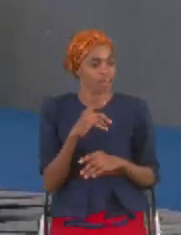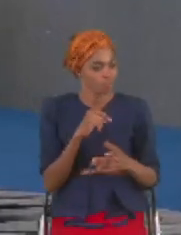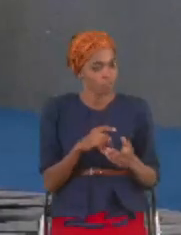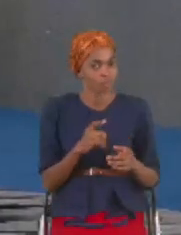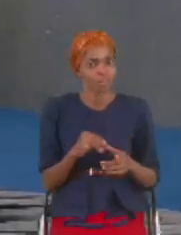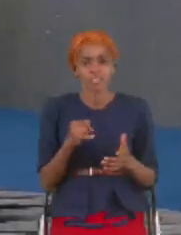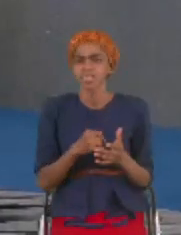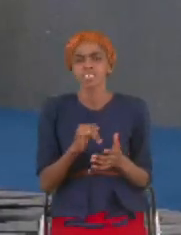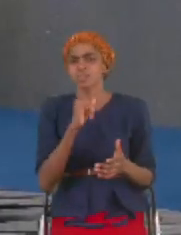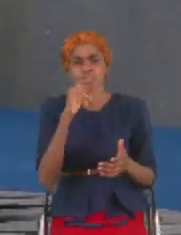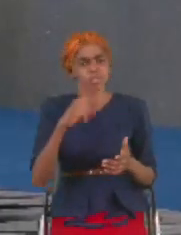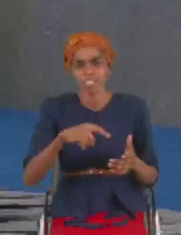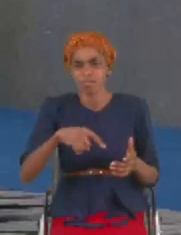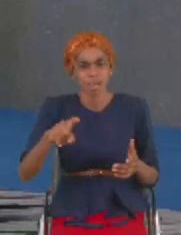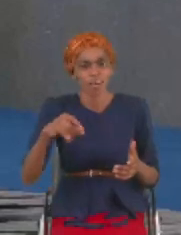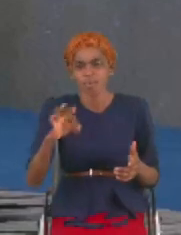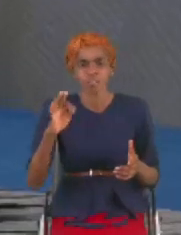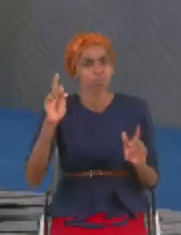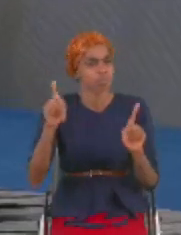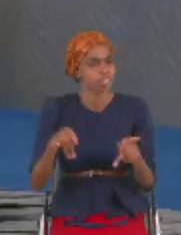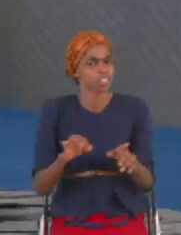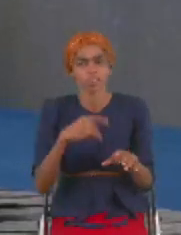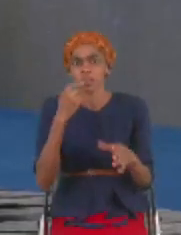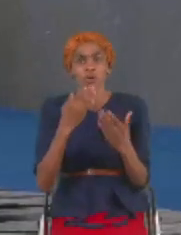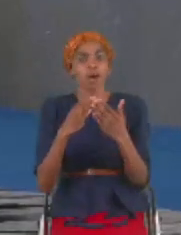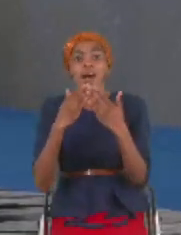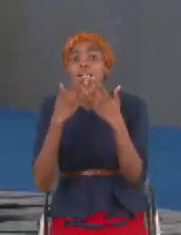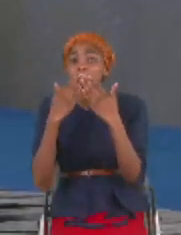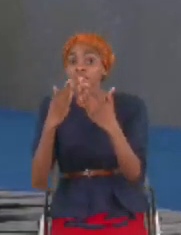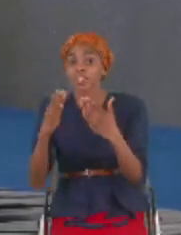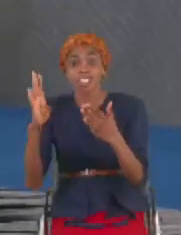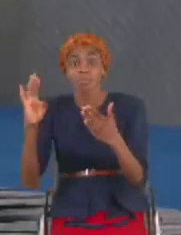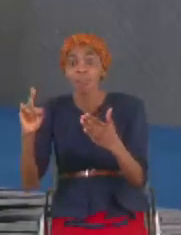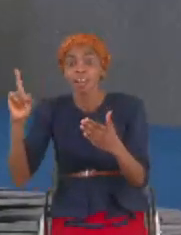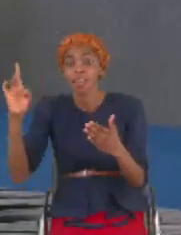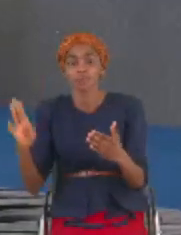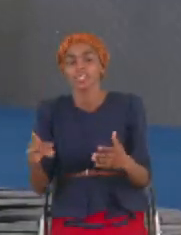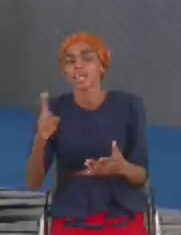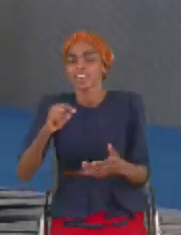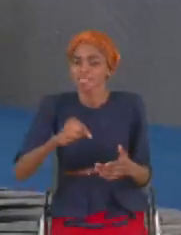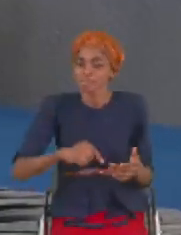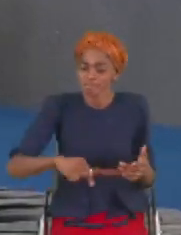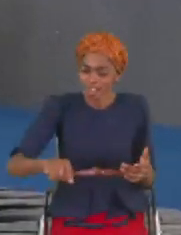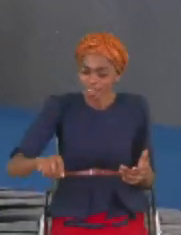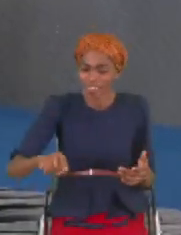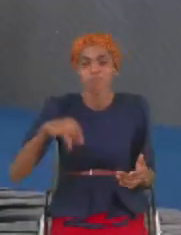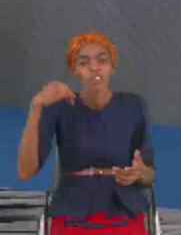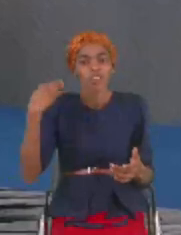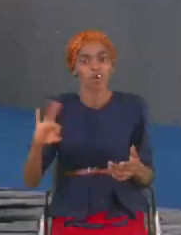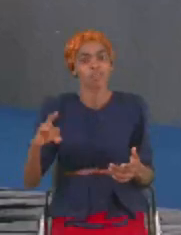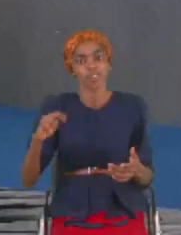ça ce n'est pas la marque d'une personne appréciée par dieu la marque